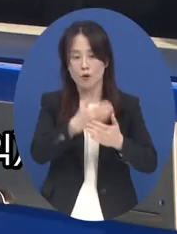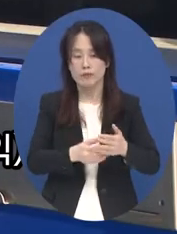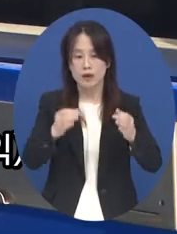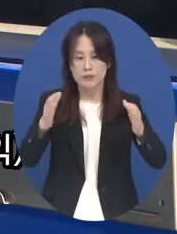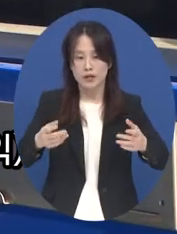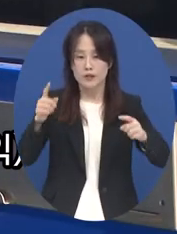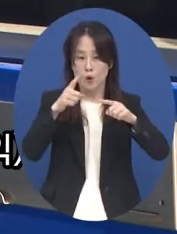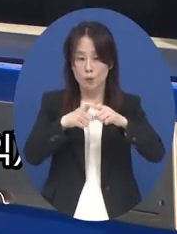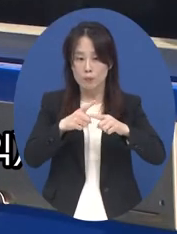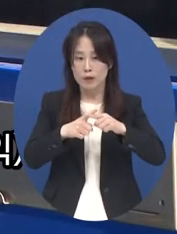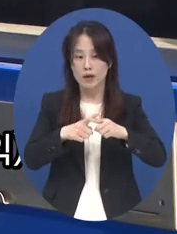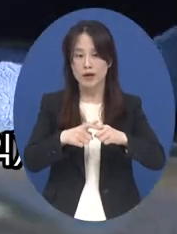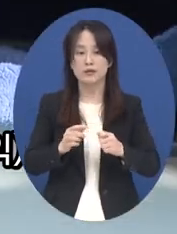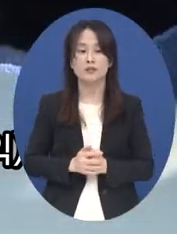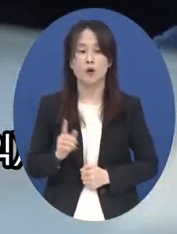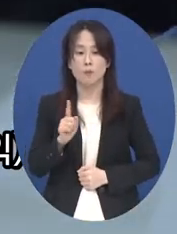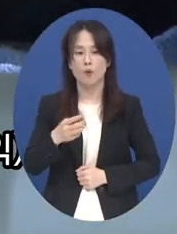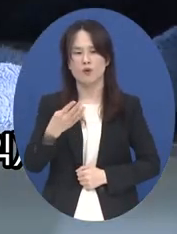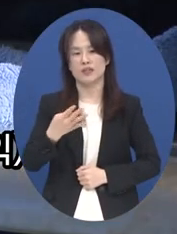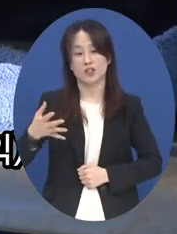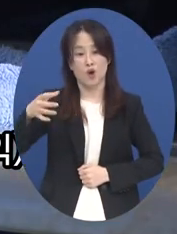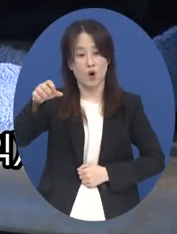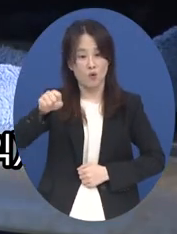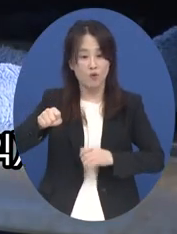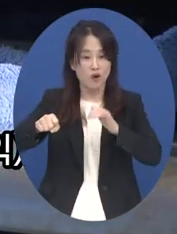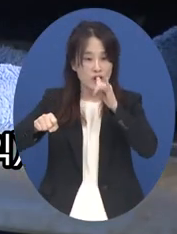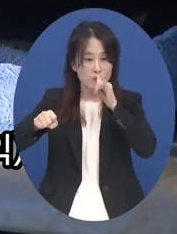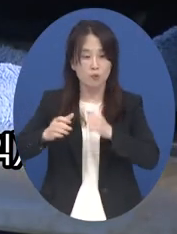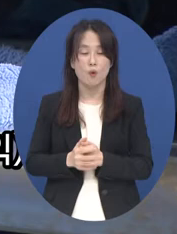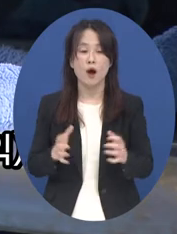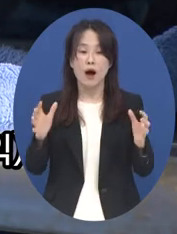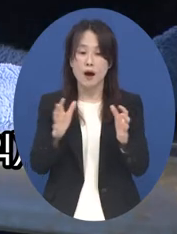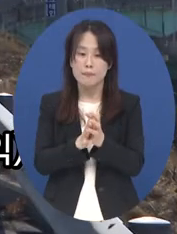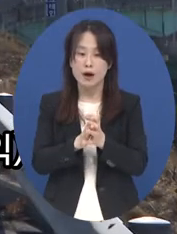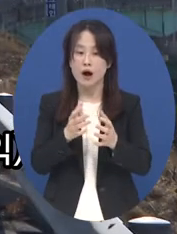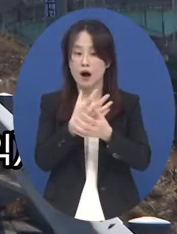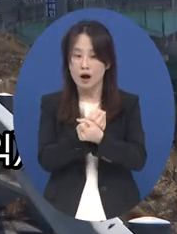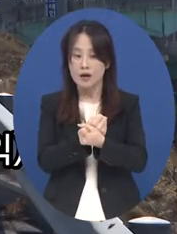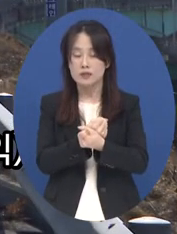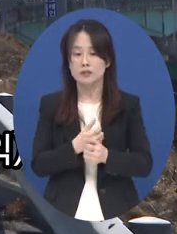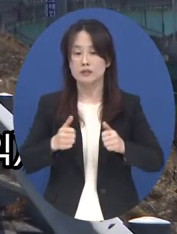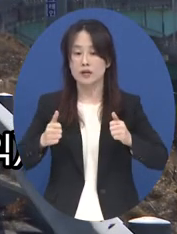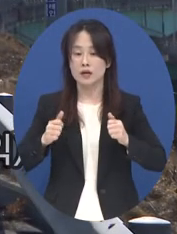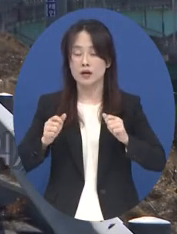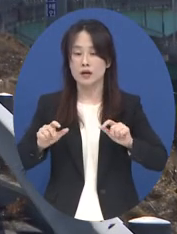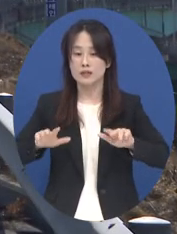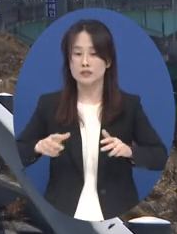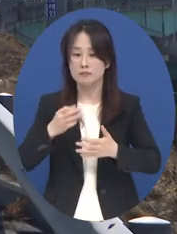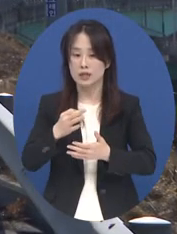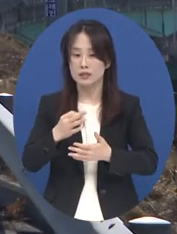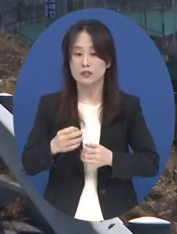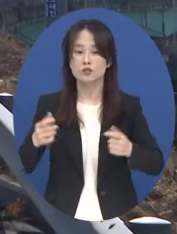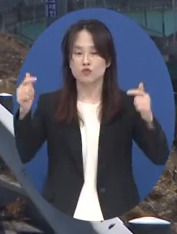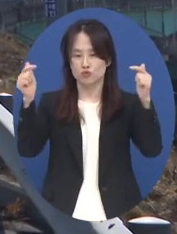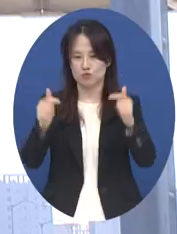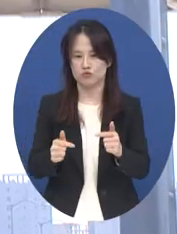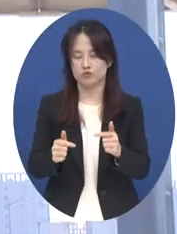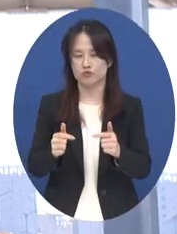후 운영비를 제한 경상 수익은 4천억 원에 불과하고 협약에 따른 현재 가치로 할인하면 더 줄어들게 됩니다.